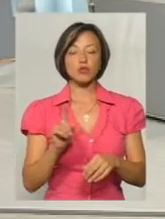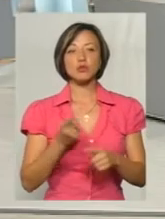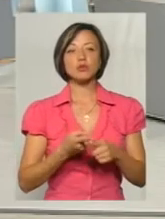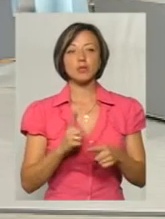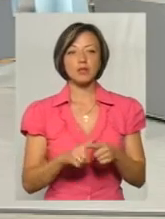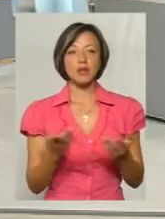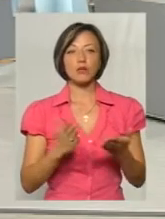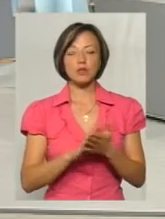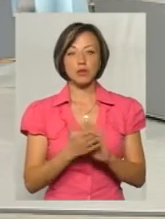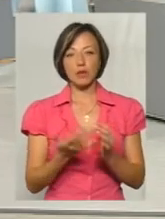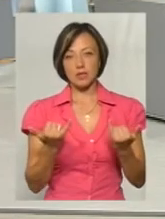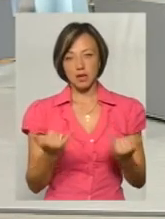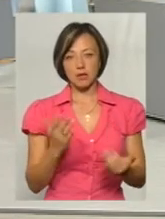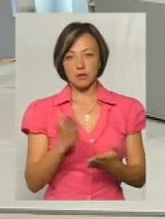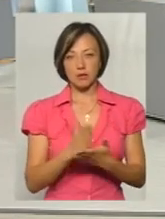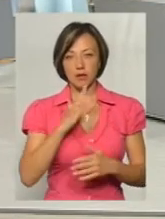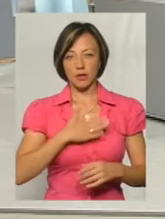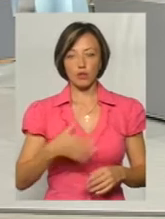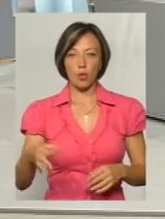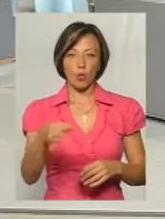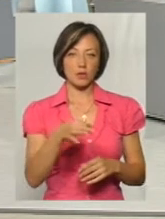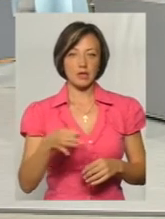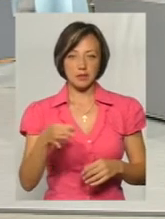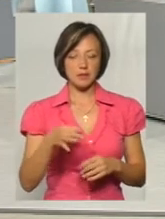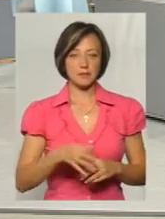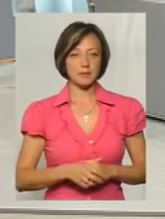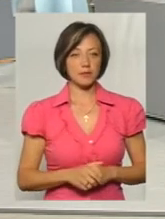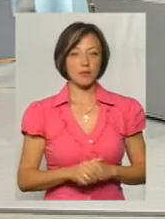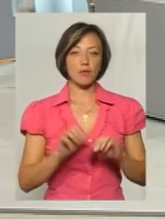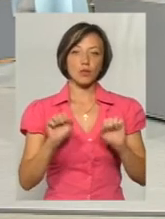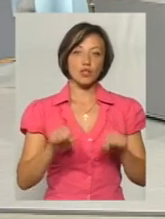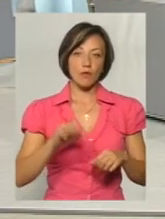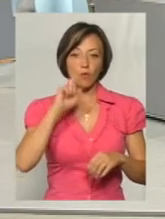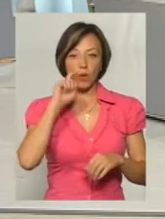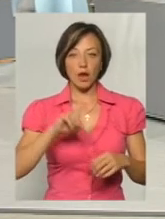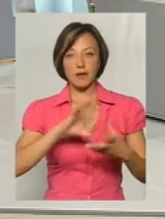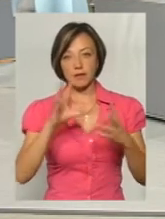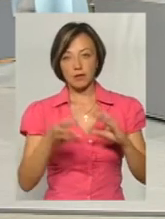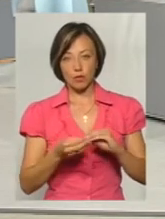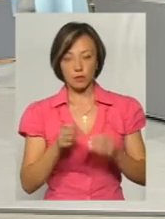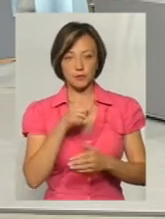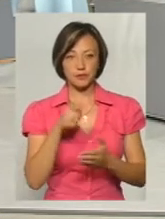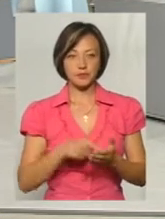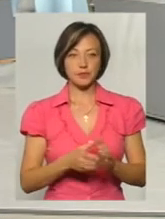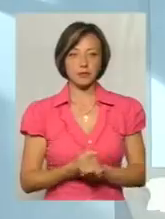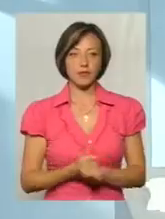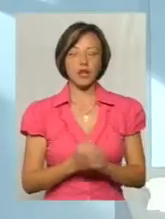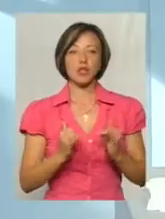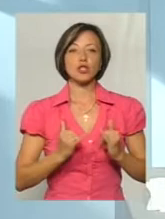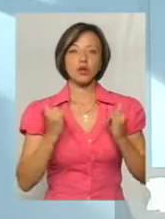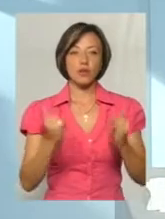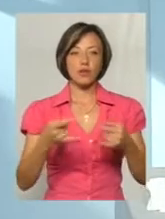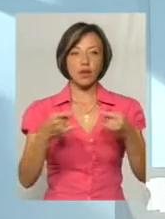таке? Яку ситуацію зараз маємо в нашій області, у регіоні, можливо, в Україні в цілому? Шановні глядачі, я хотів би